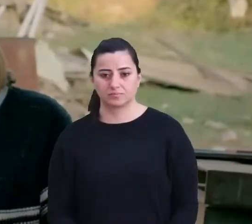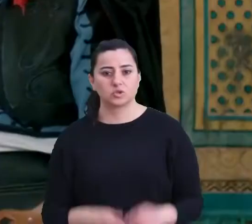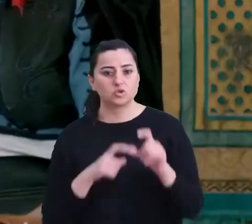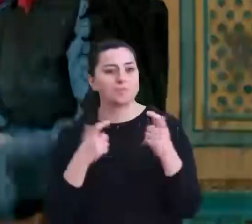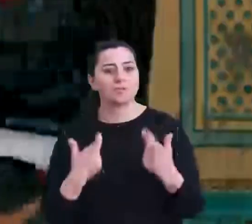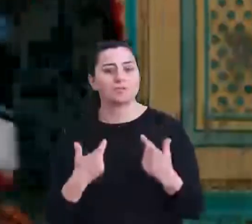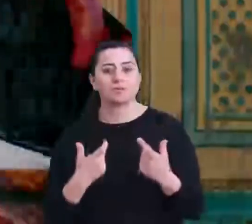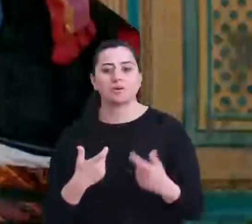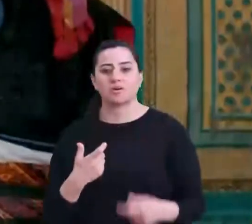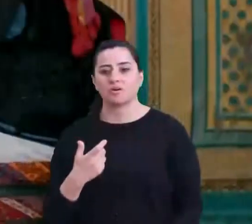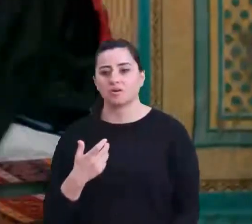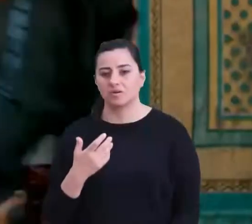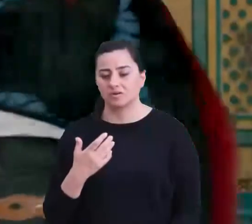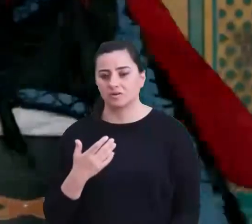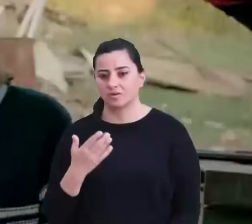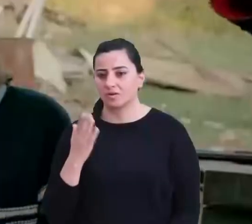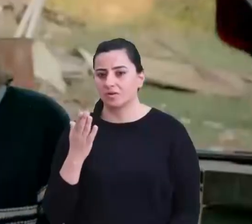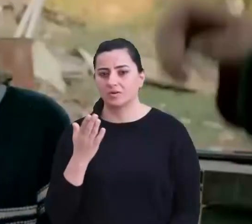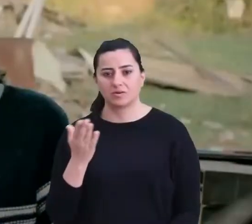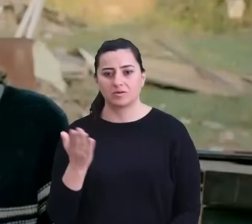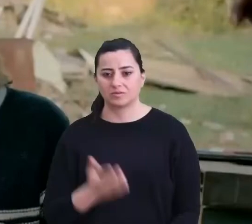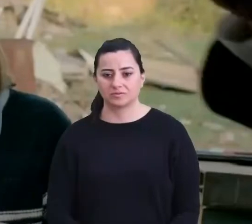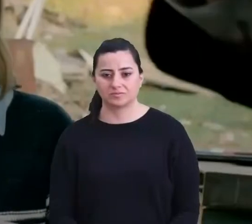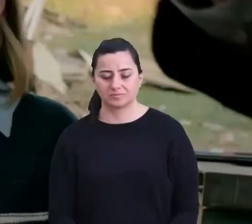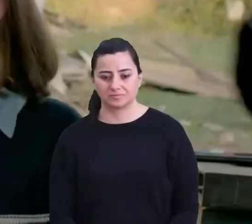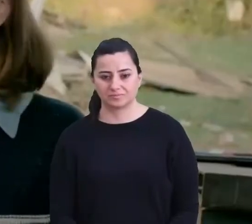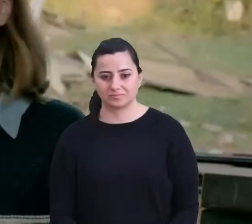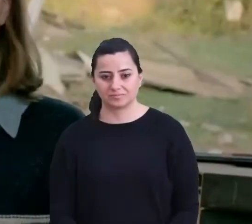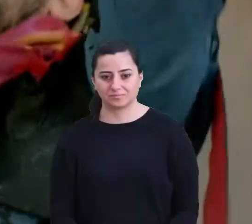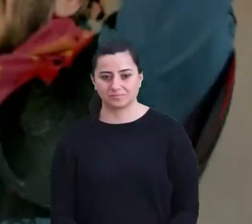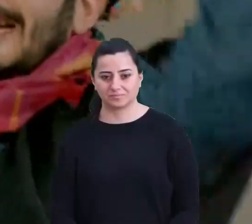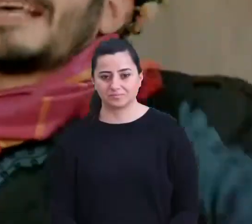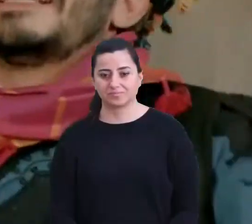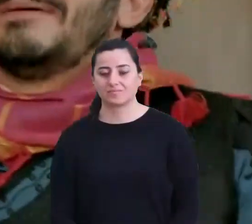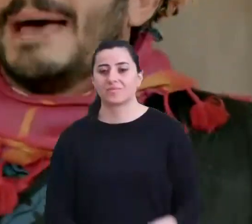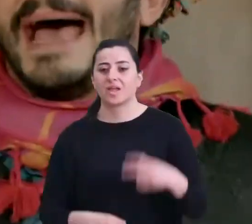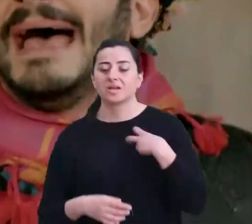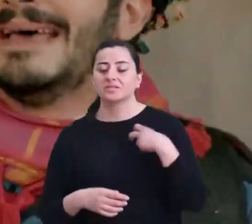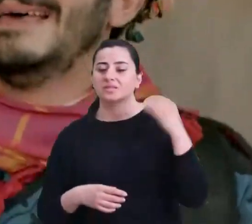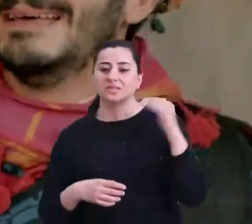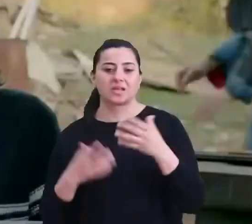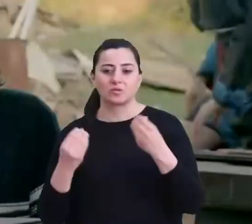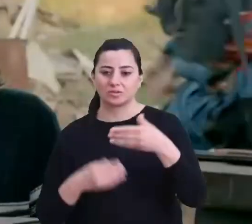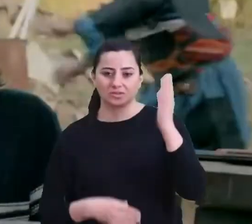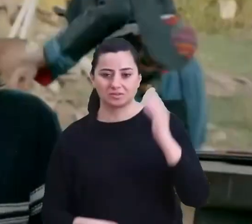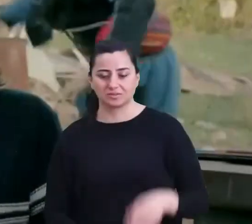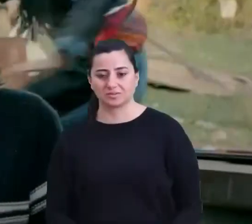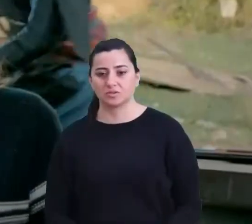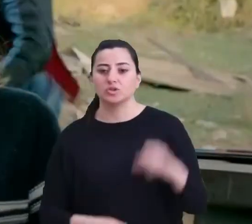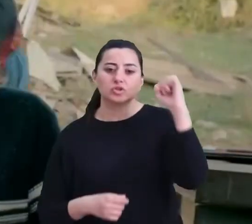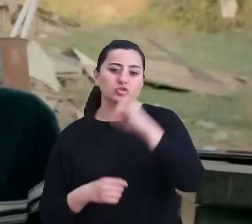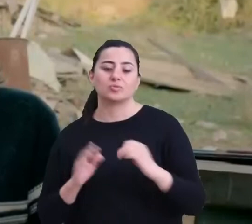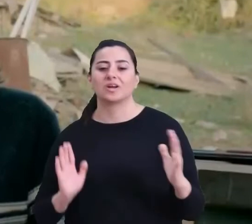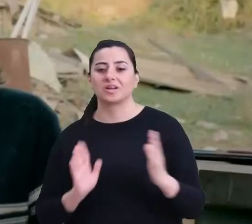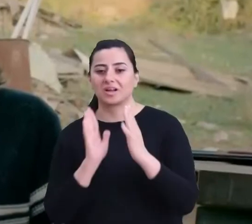Süleyman nerede? Oy oy anne. Ters taraflara kollarını uzattılar. Aşkı geldi sadıcım be. Düşmana